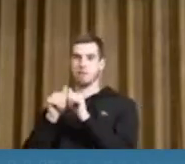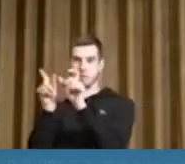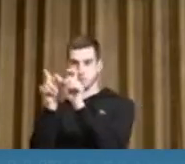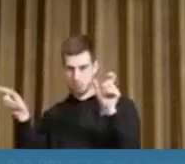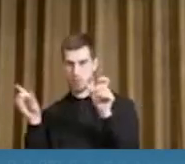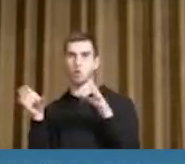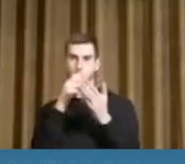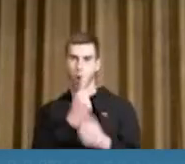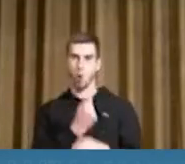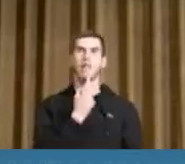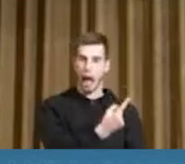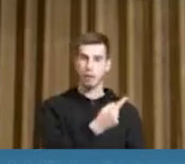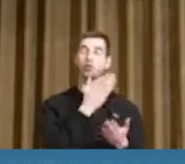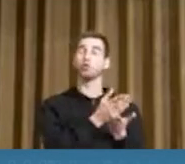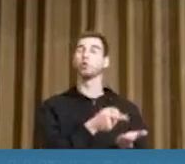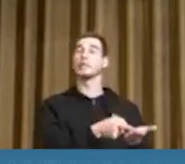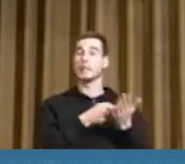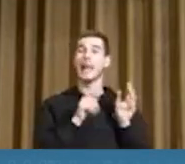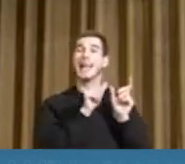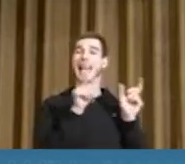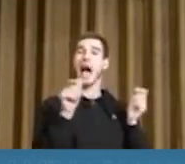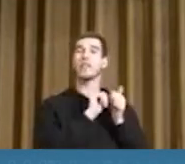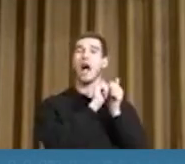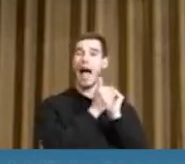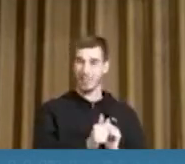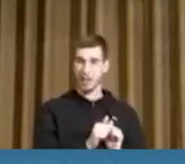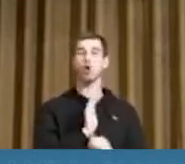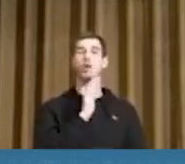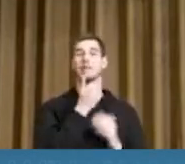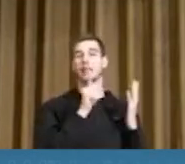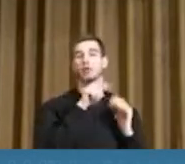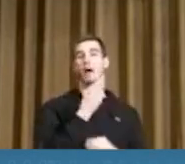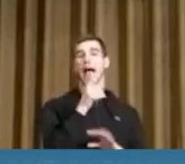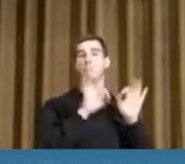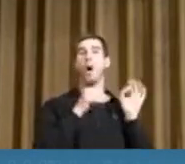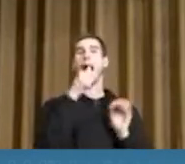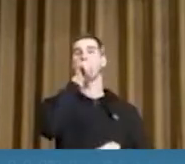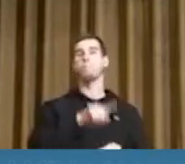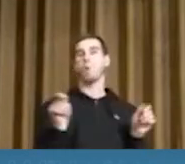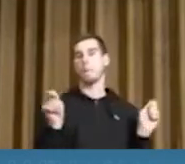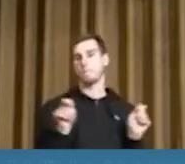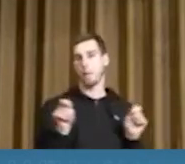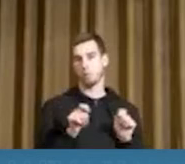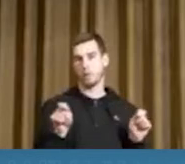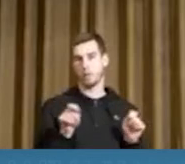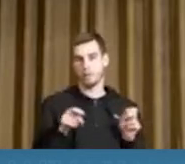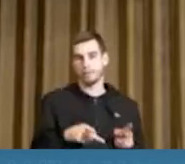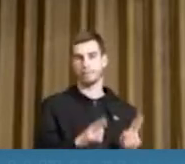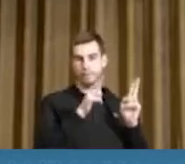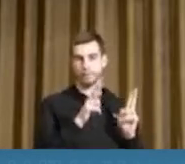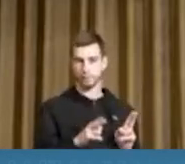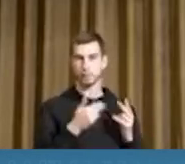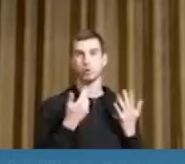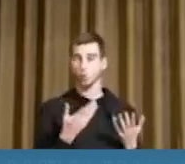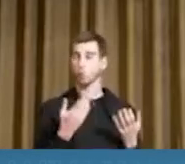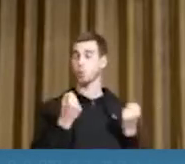dass bei den Kaderathleten 6,3% über einen Monat aus dem Training waren. Das ist ja durchaus eine meiner Ansicht nach